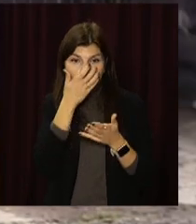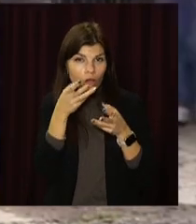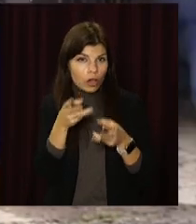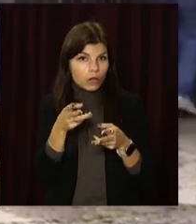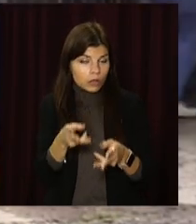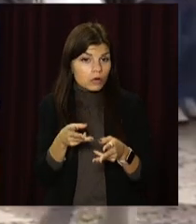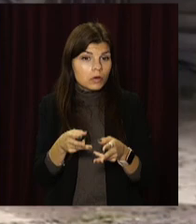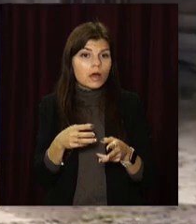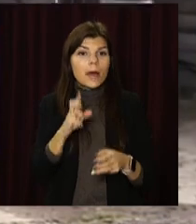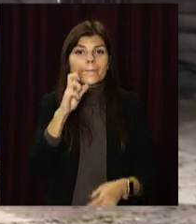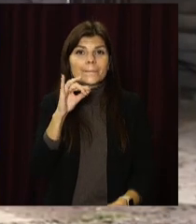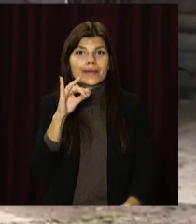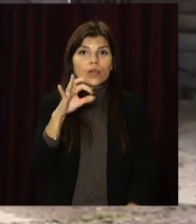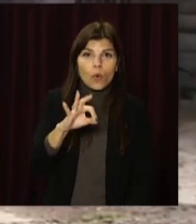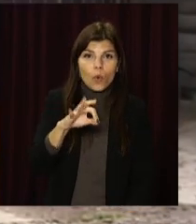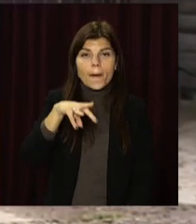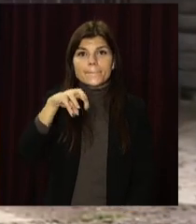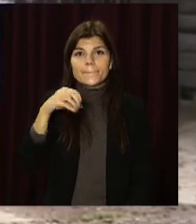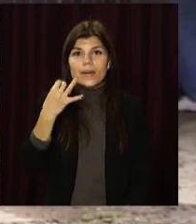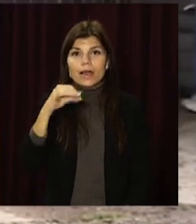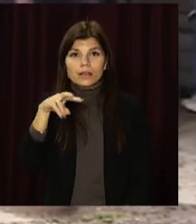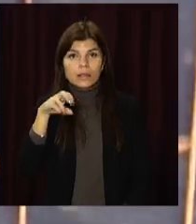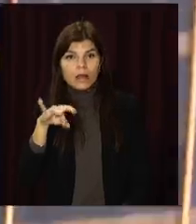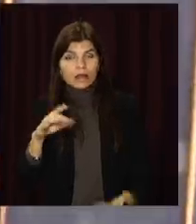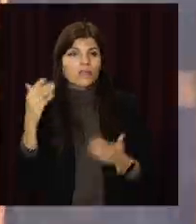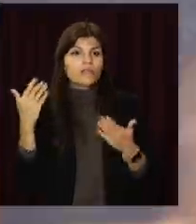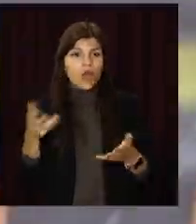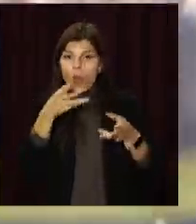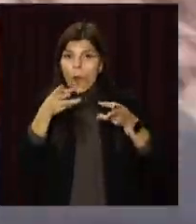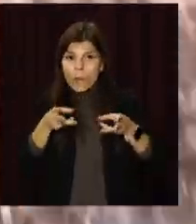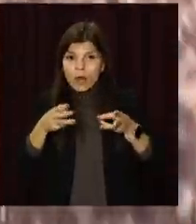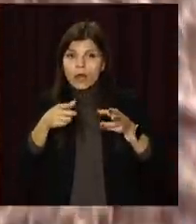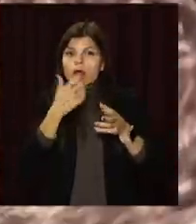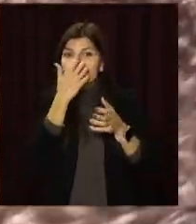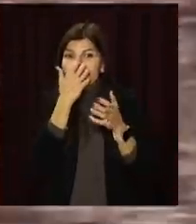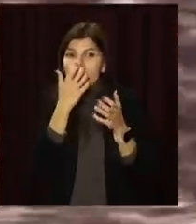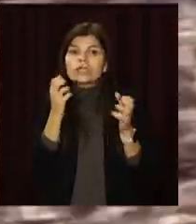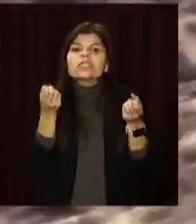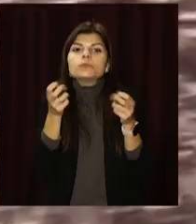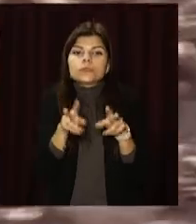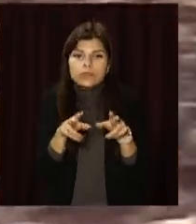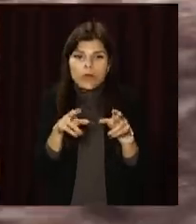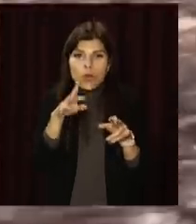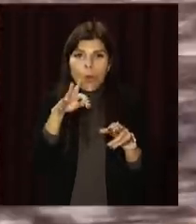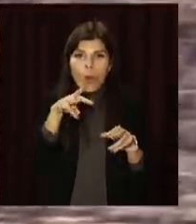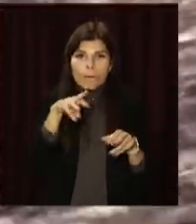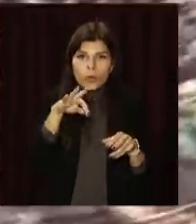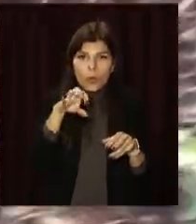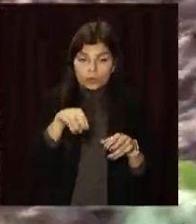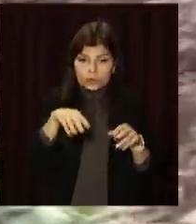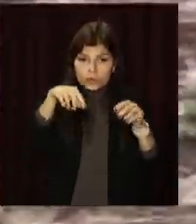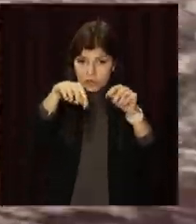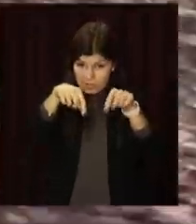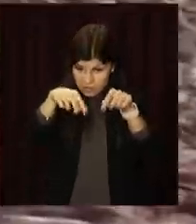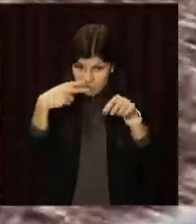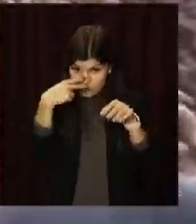цей процес біомейлер або компостне опалення. Це система отримання тепла із спеціальної компостної купи,